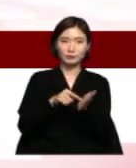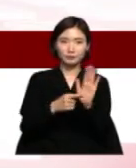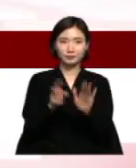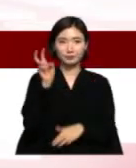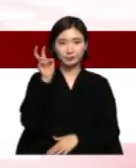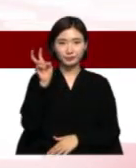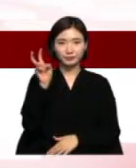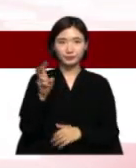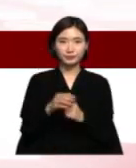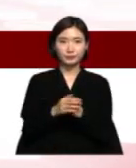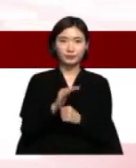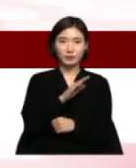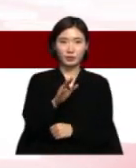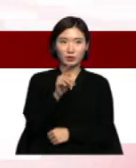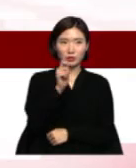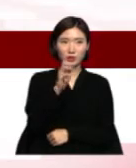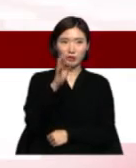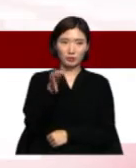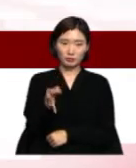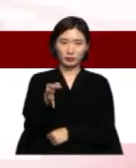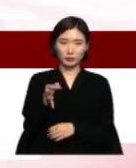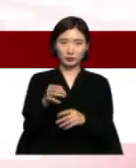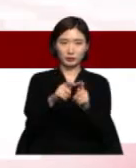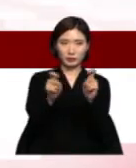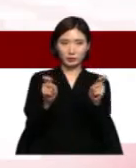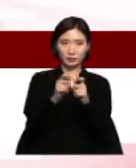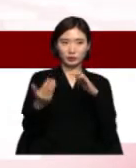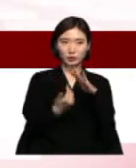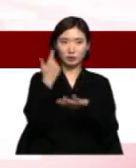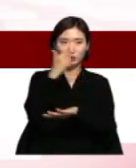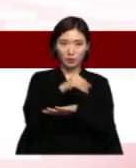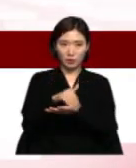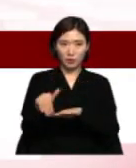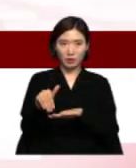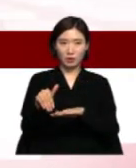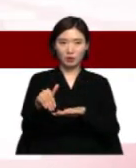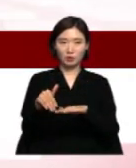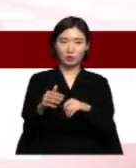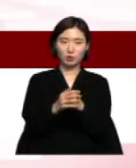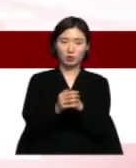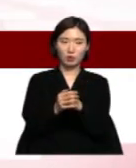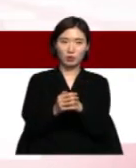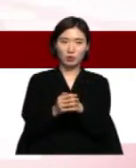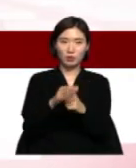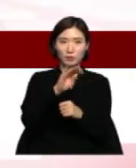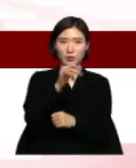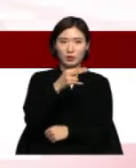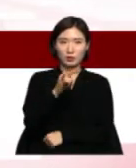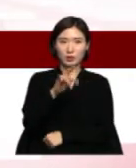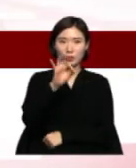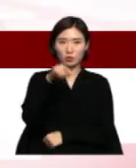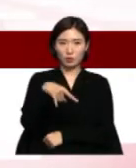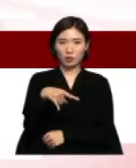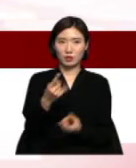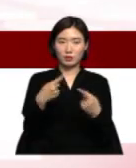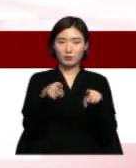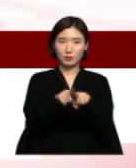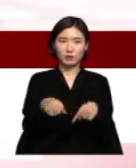네. 저희가 지금 TF를 구성할 예정이잖아요. 네. TF에 이제 비대위도 같이 참여해서 네.